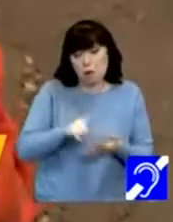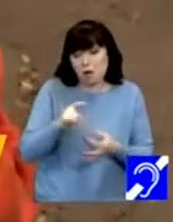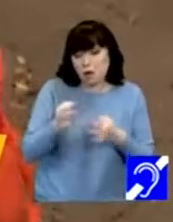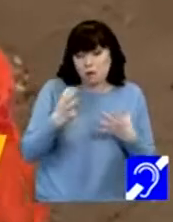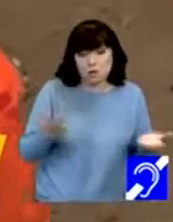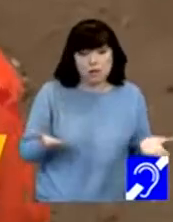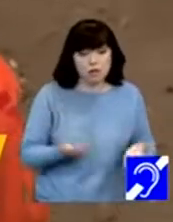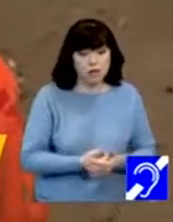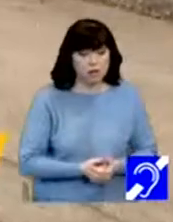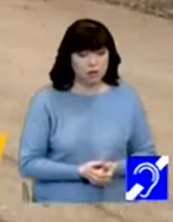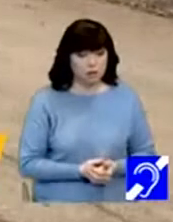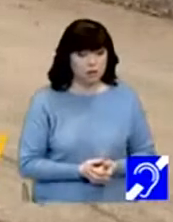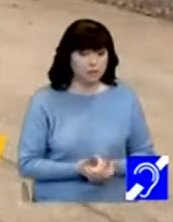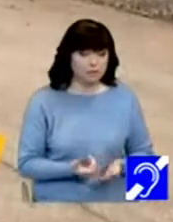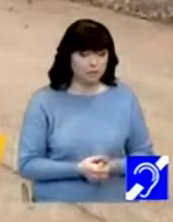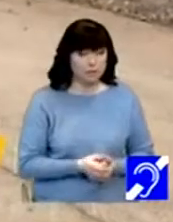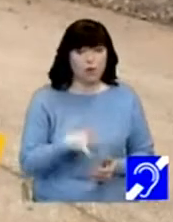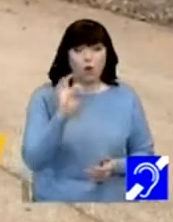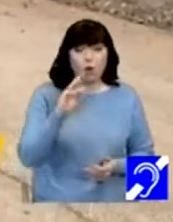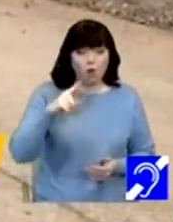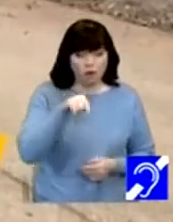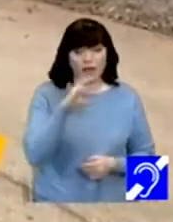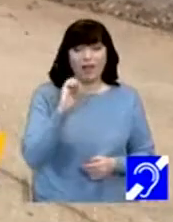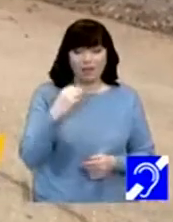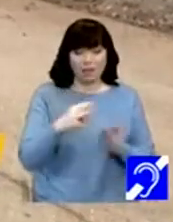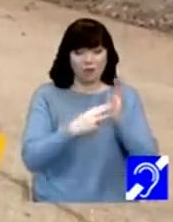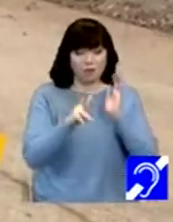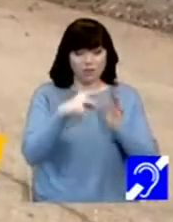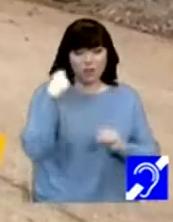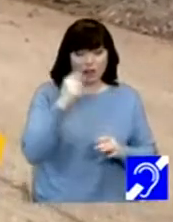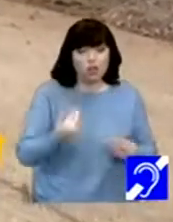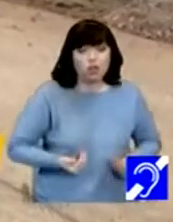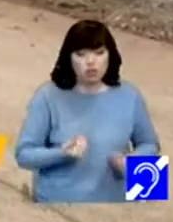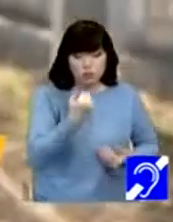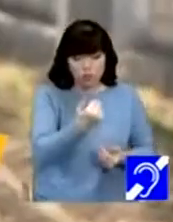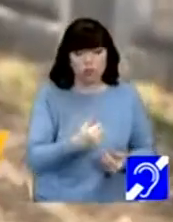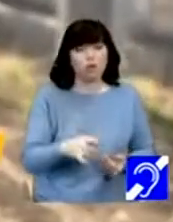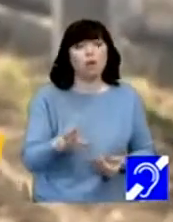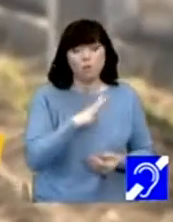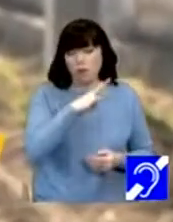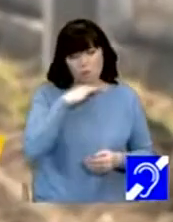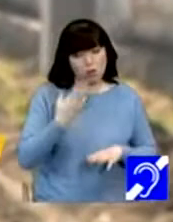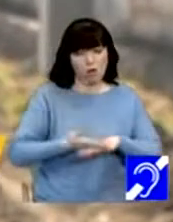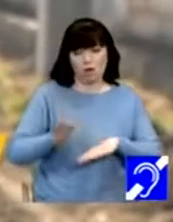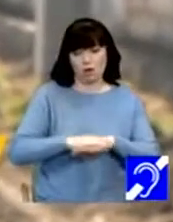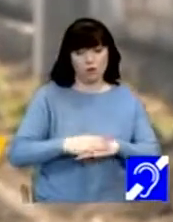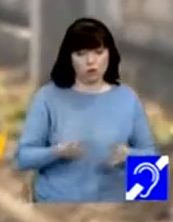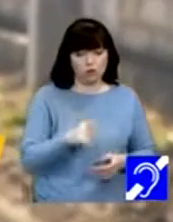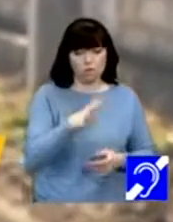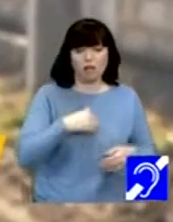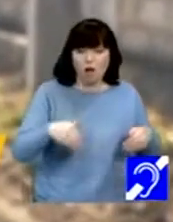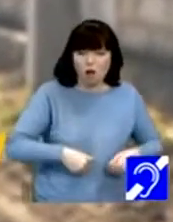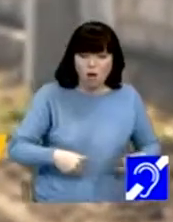noi pe telefonul să grăim. Mătușa Olga are 82 de ani și în viața ei a trecut prin destule greutăți. A îndurat